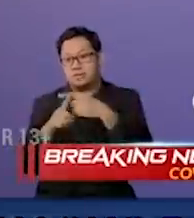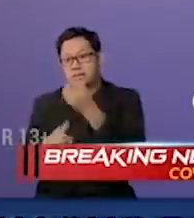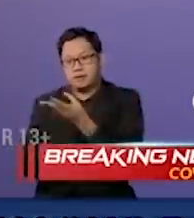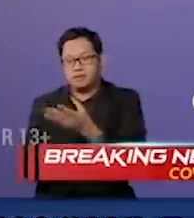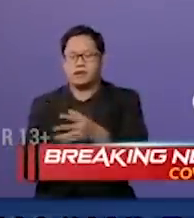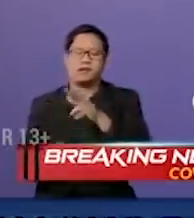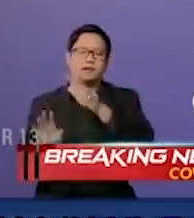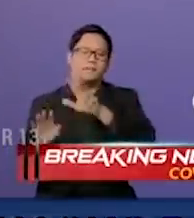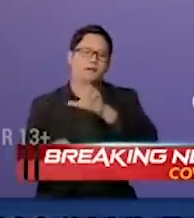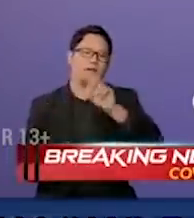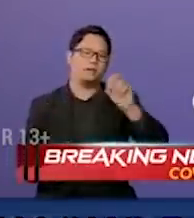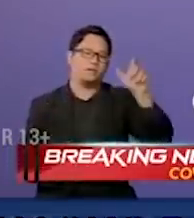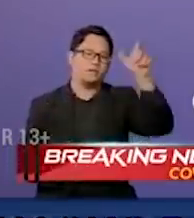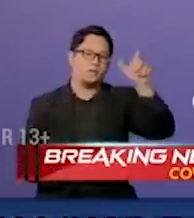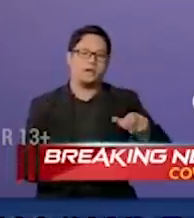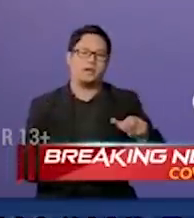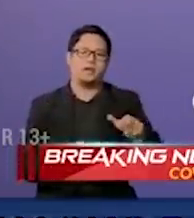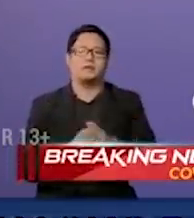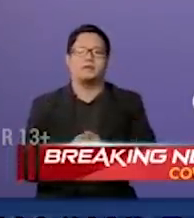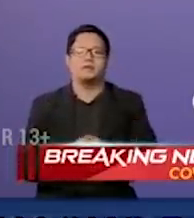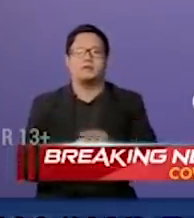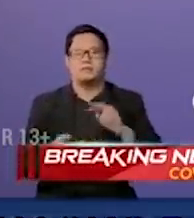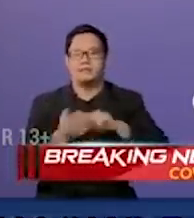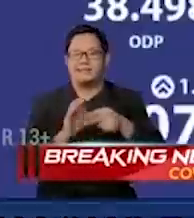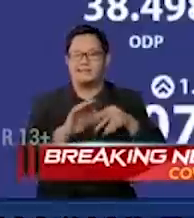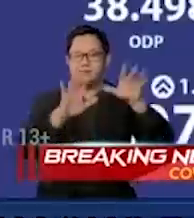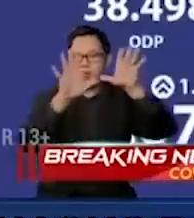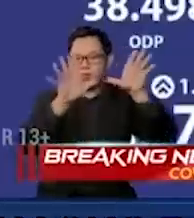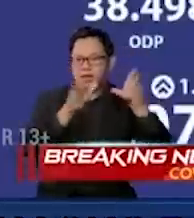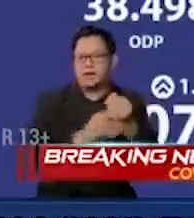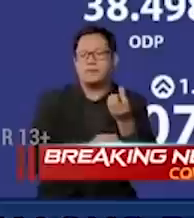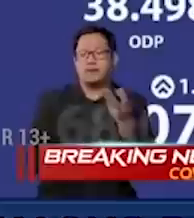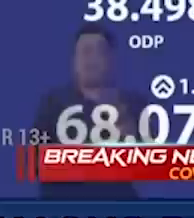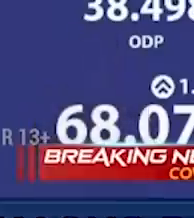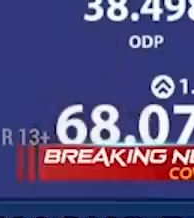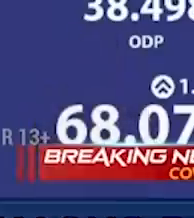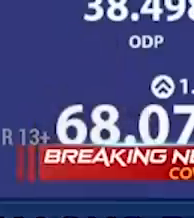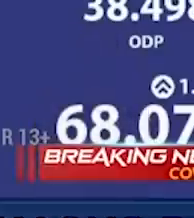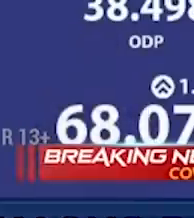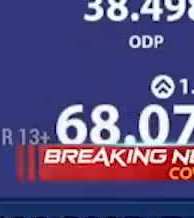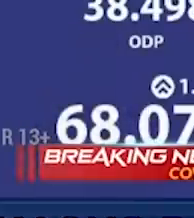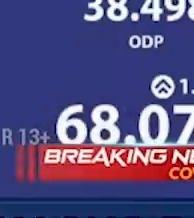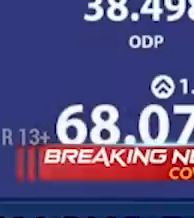800 Hai singaku melatihnya Menjadi 30